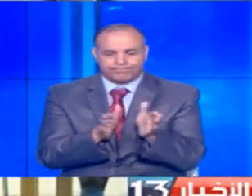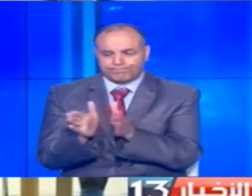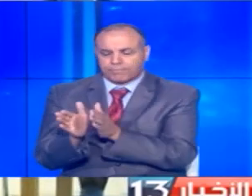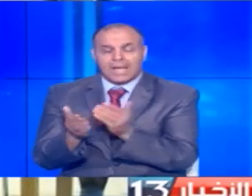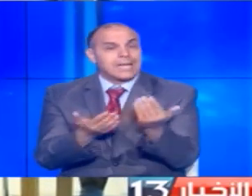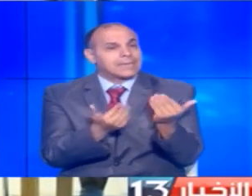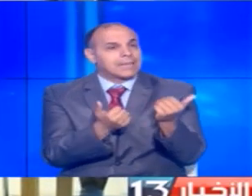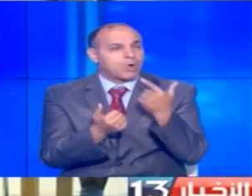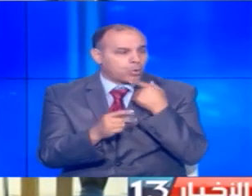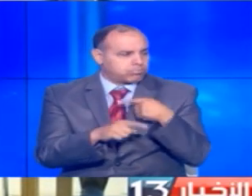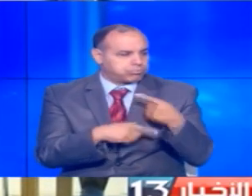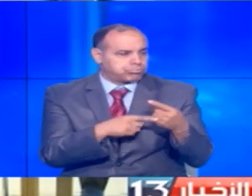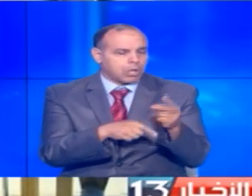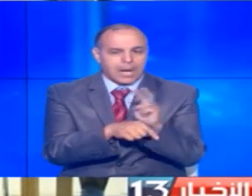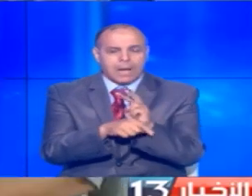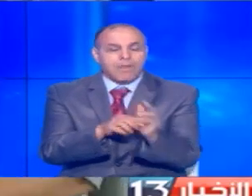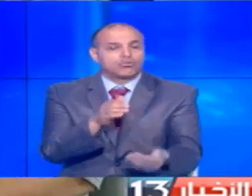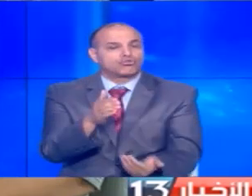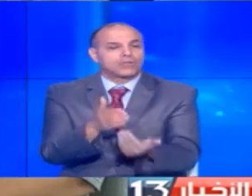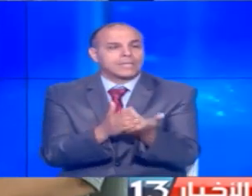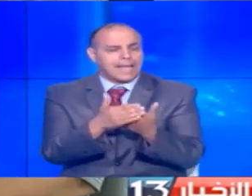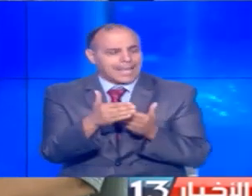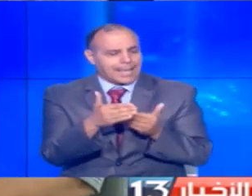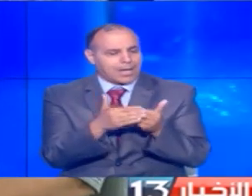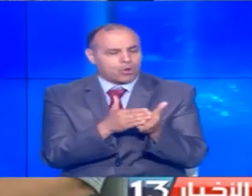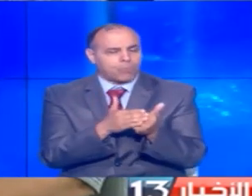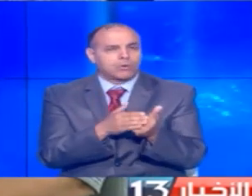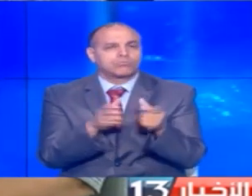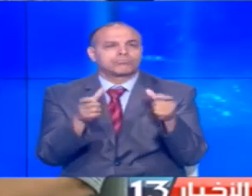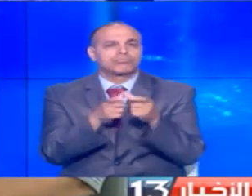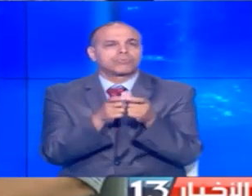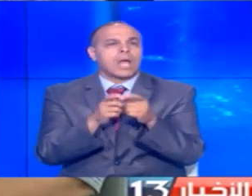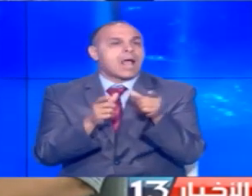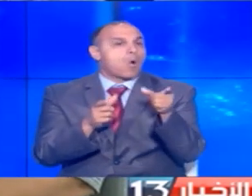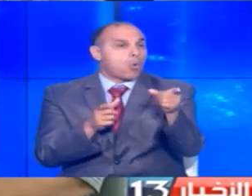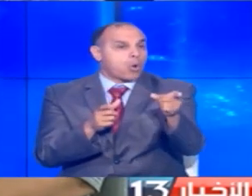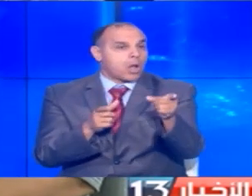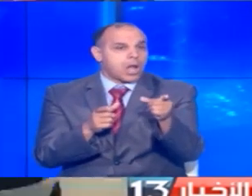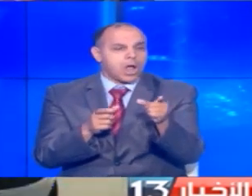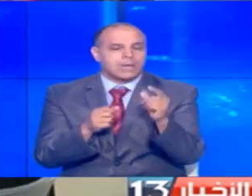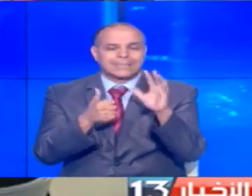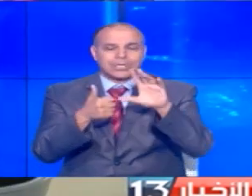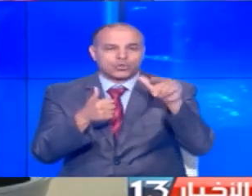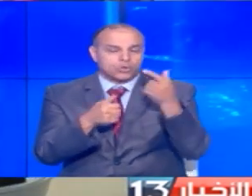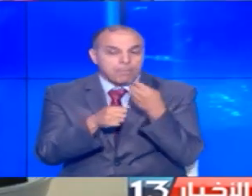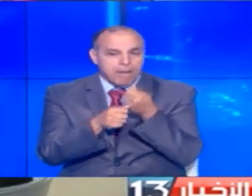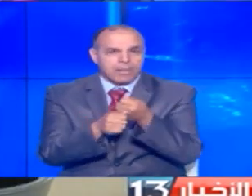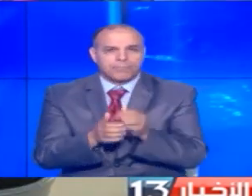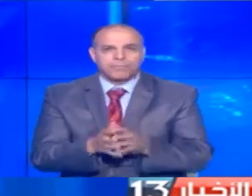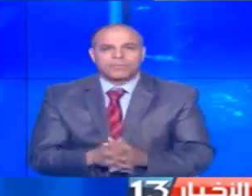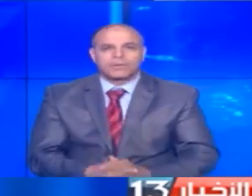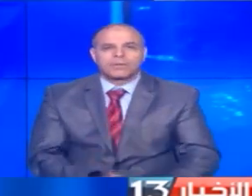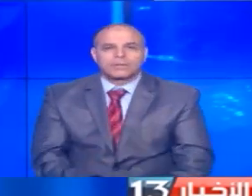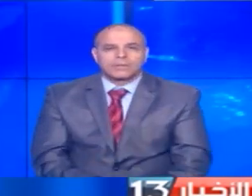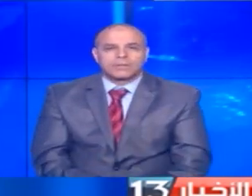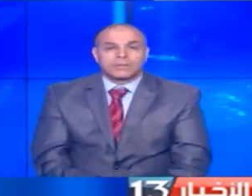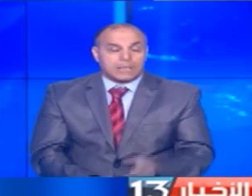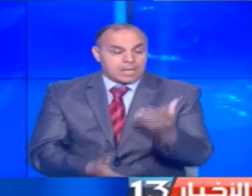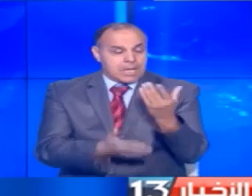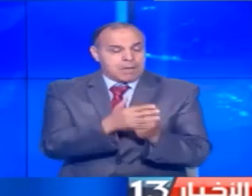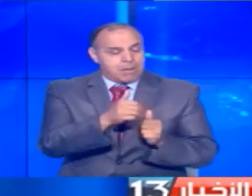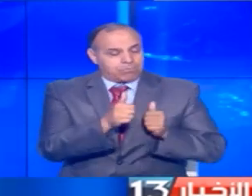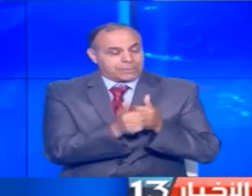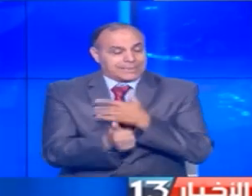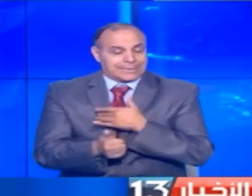ان تستمر مهمه الرقابه الجديده عن قرب لمختلف المؤسسات والهيئات قرابه 6 أشهر. غياب